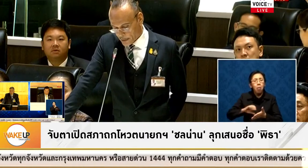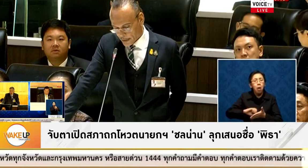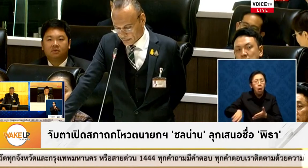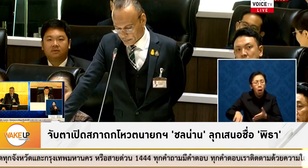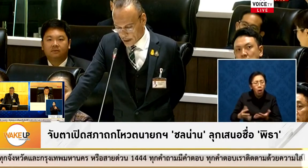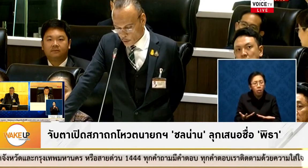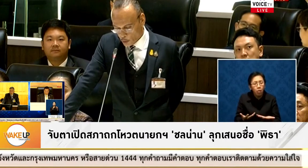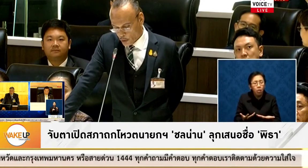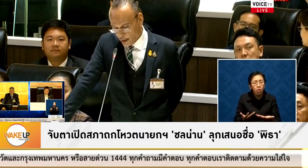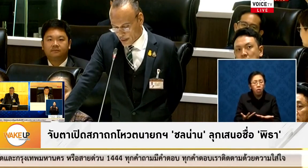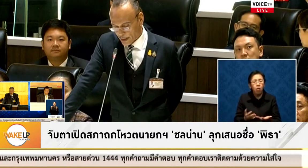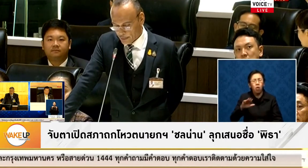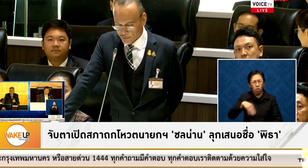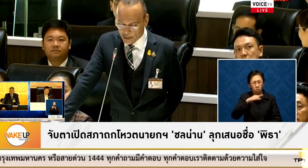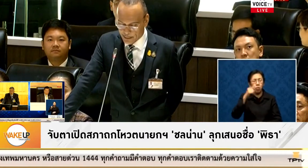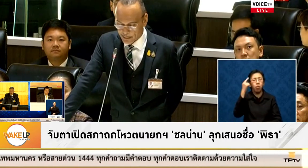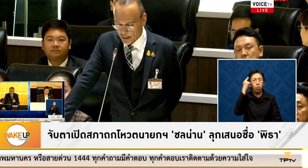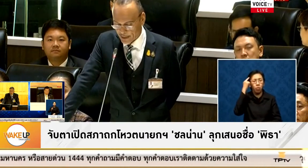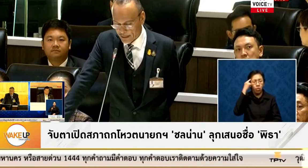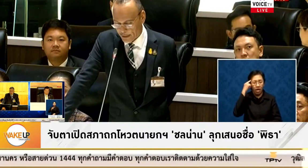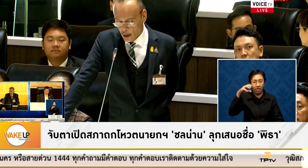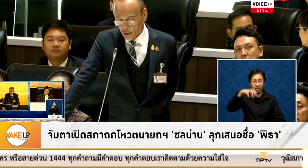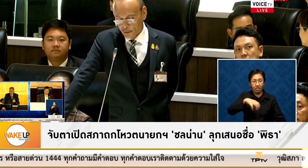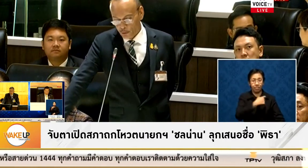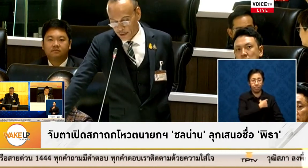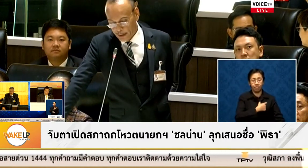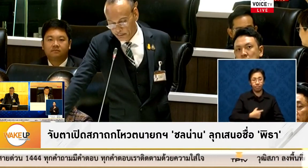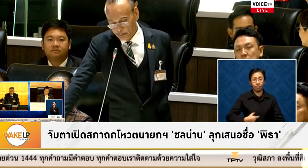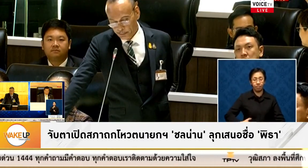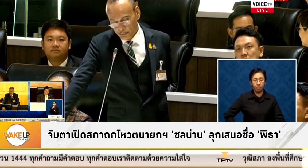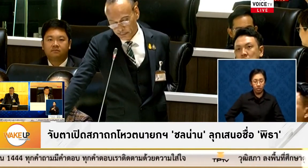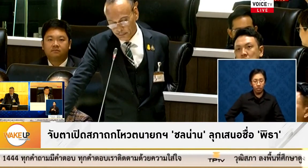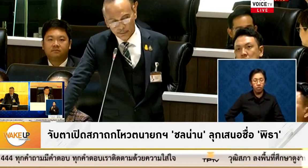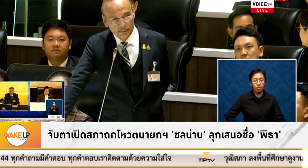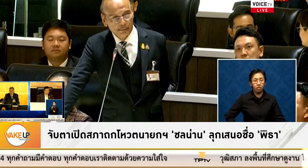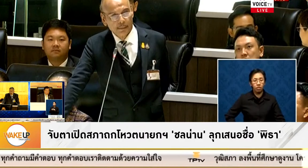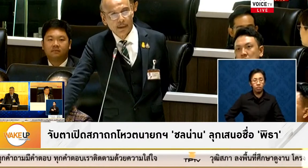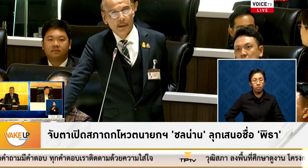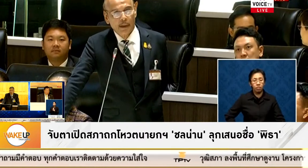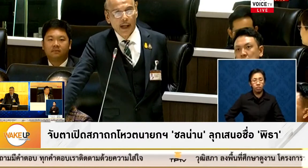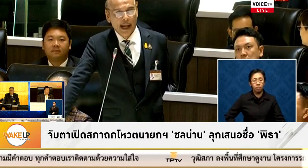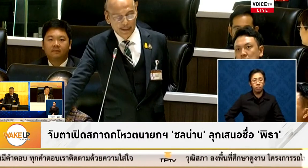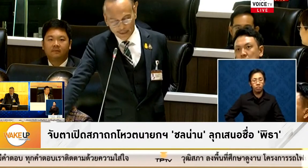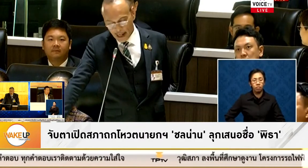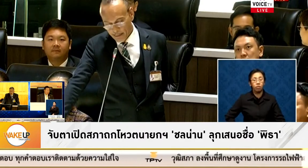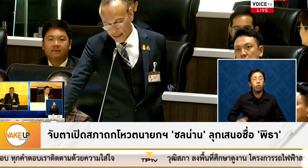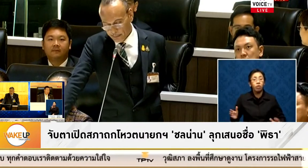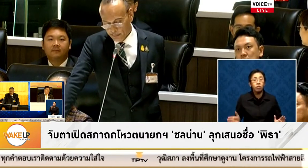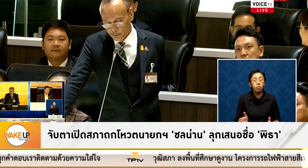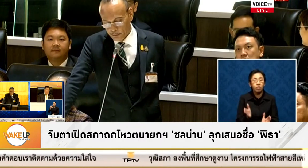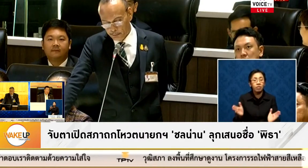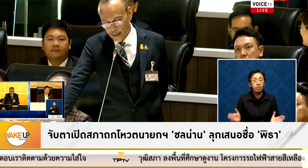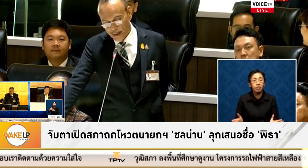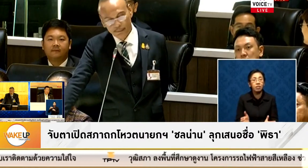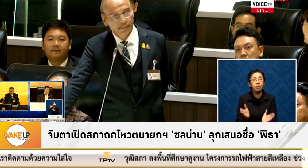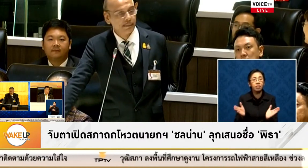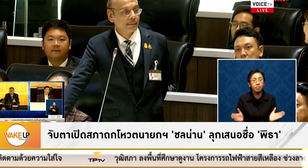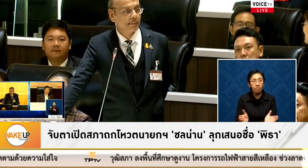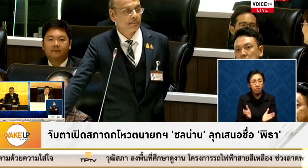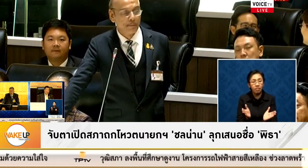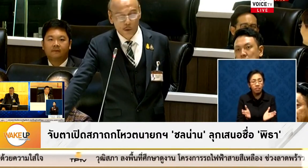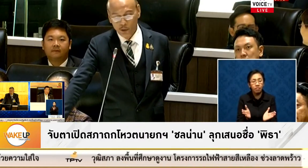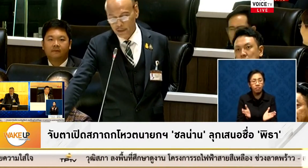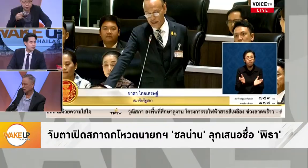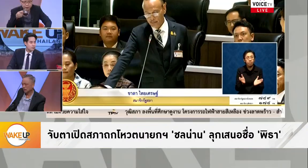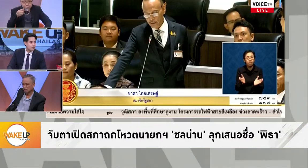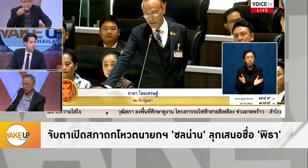สียงให้ก้าวไกลที่อุทัยเล่าให้ผมฟังคือเขาหาผู้สมัครนี่ยากมากที่เป็นตัวบุคค